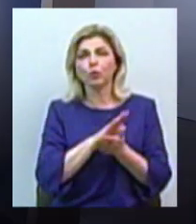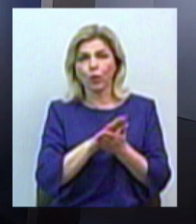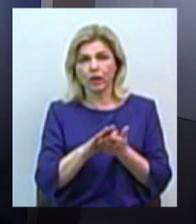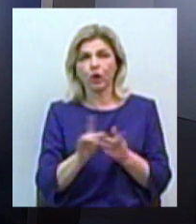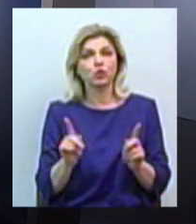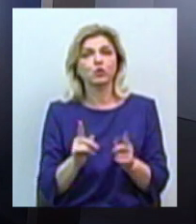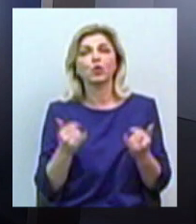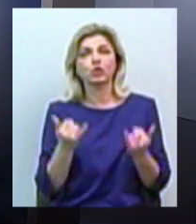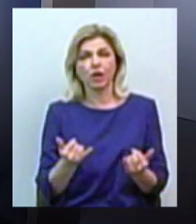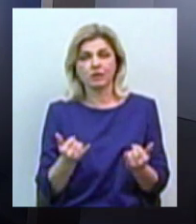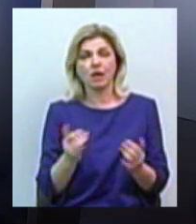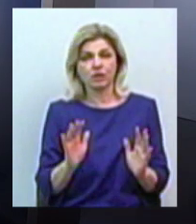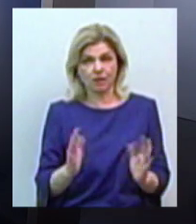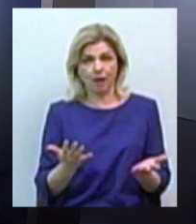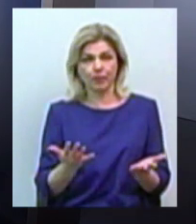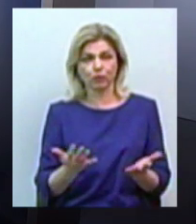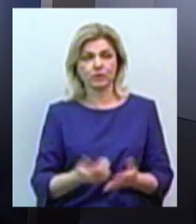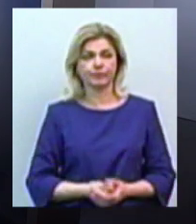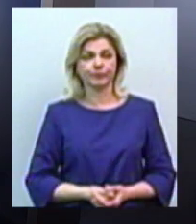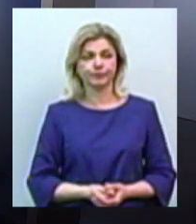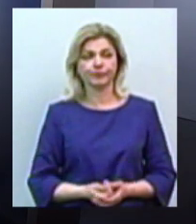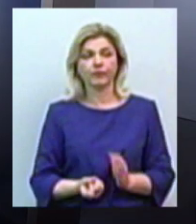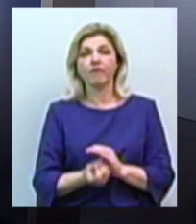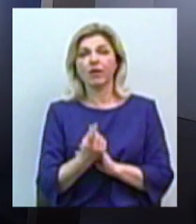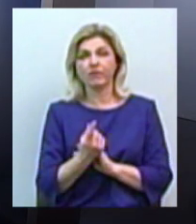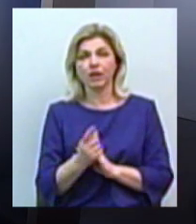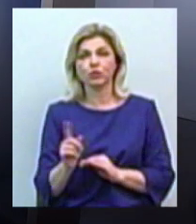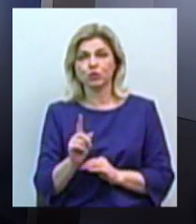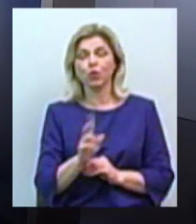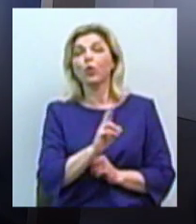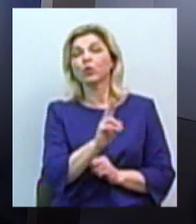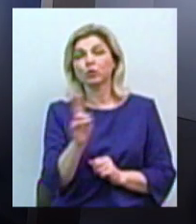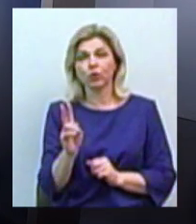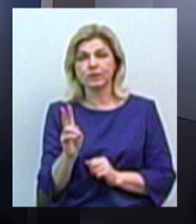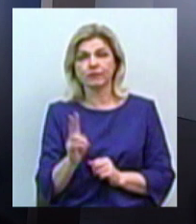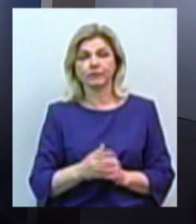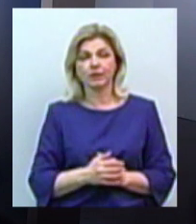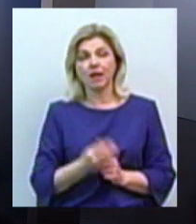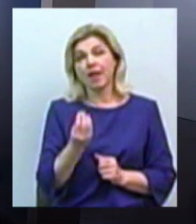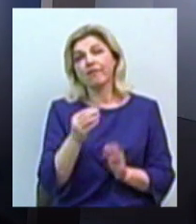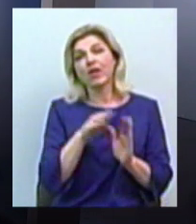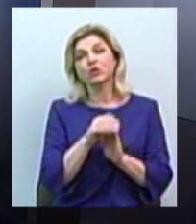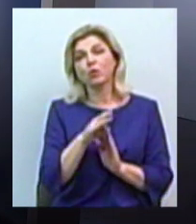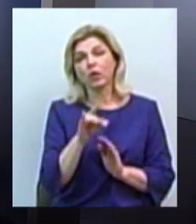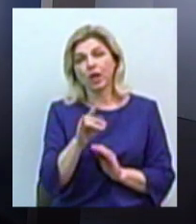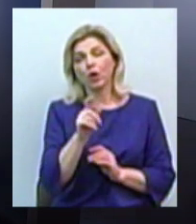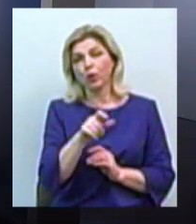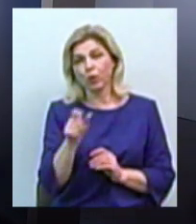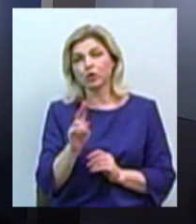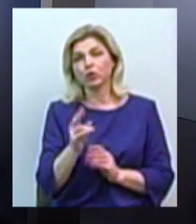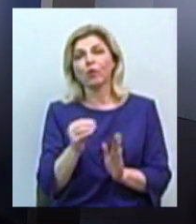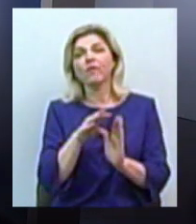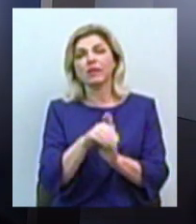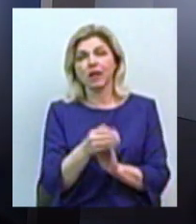зараз трапилось, виявляється, що хтось, інвестори, люди, які вклали